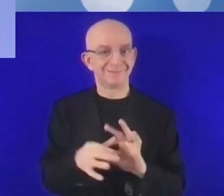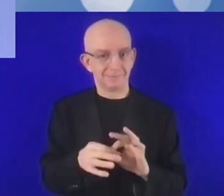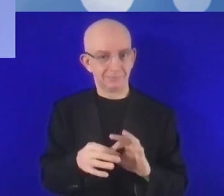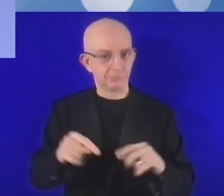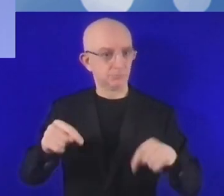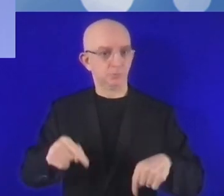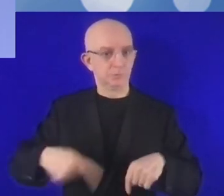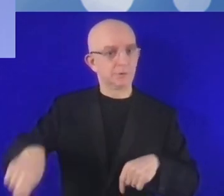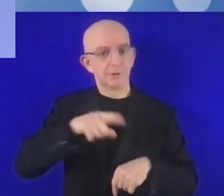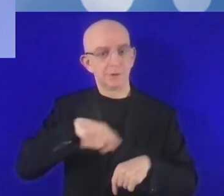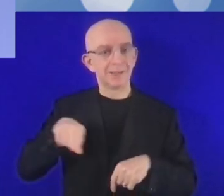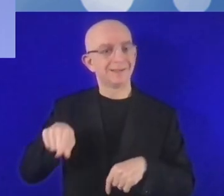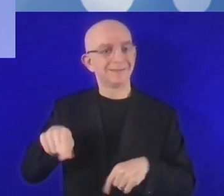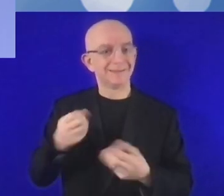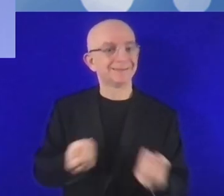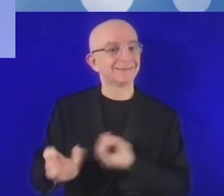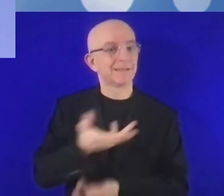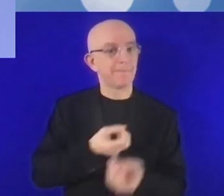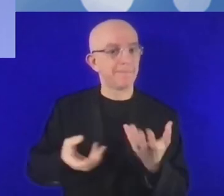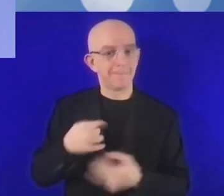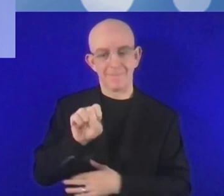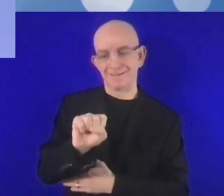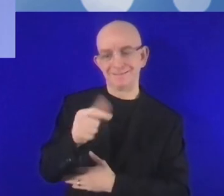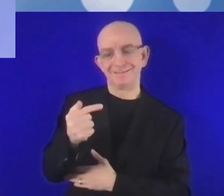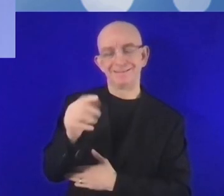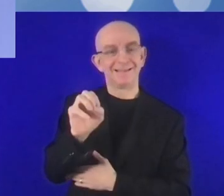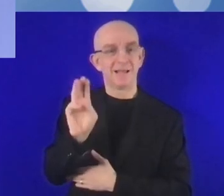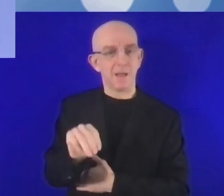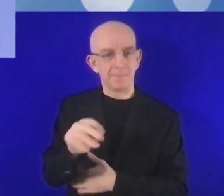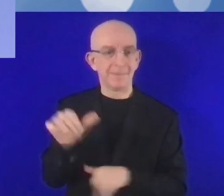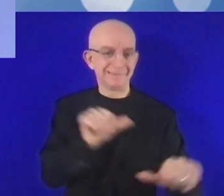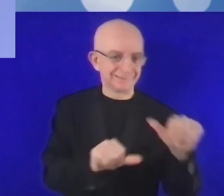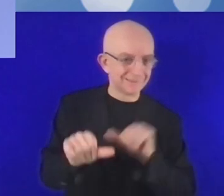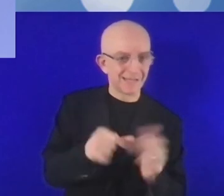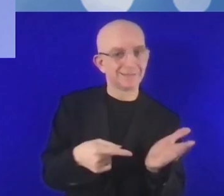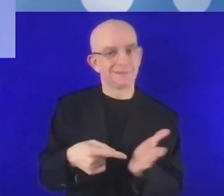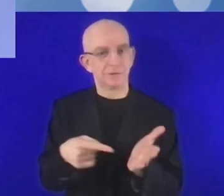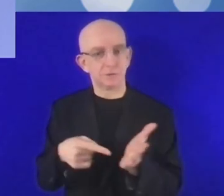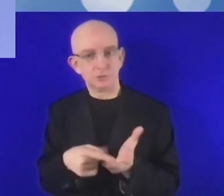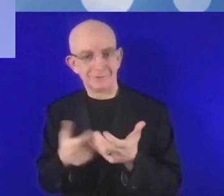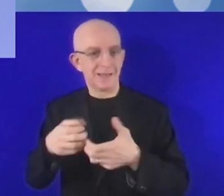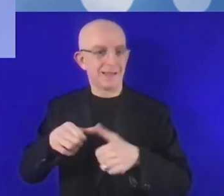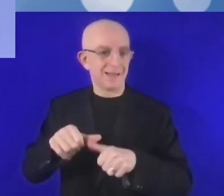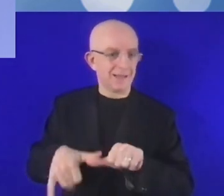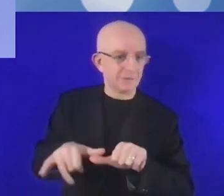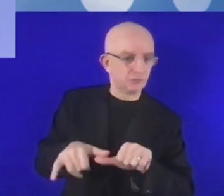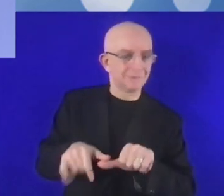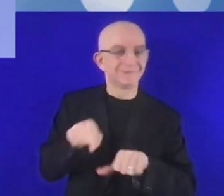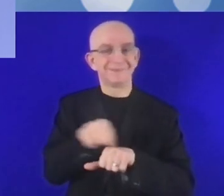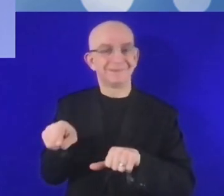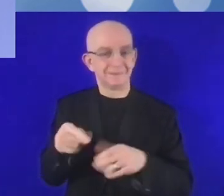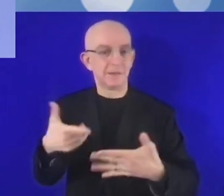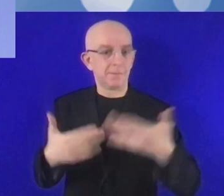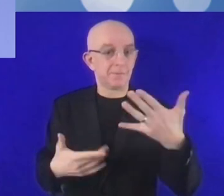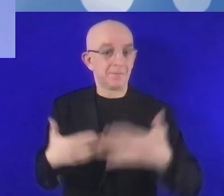группы STEM, инженерия, математика — это важные вопросы, но мы должны к ним еще добавить вопрос искусства, в том